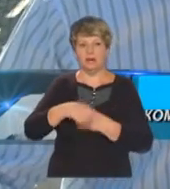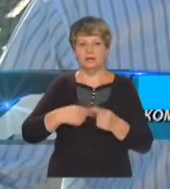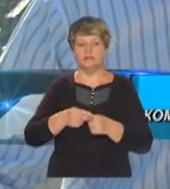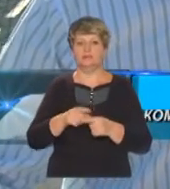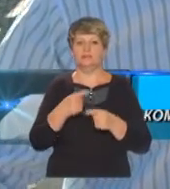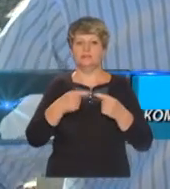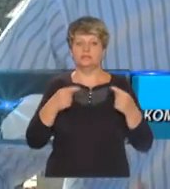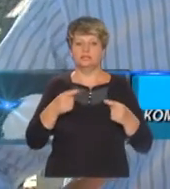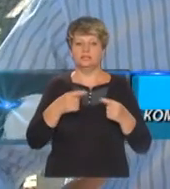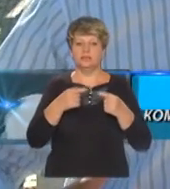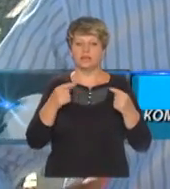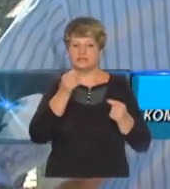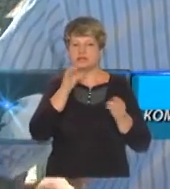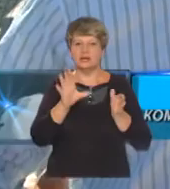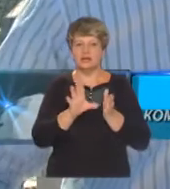електронагрівальні прилади,